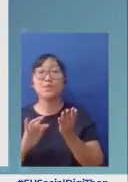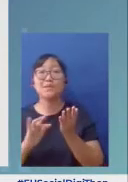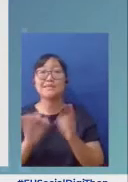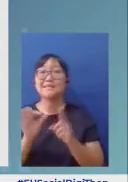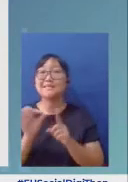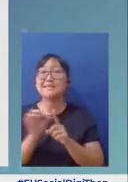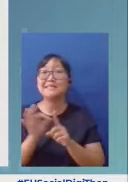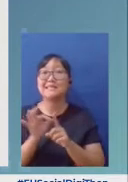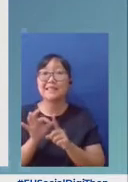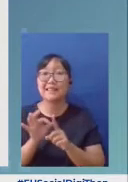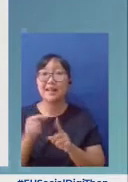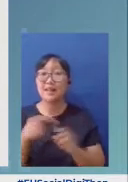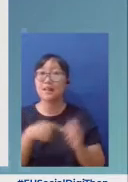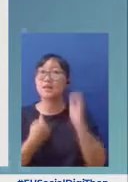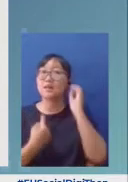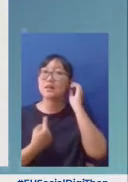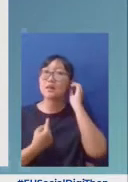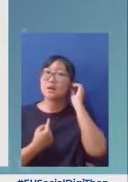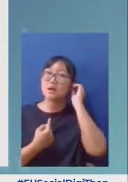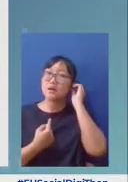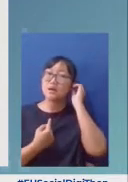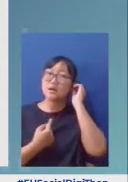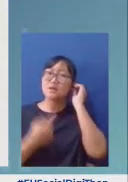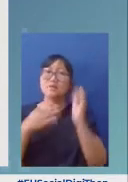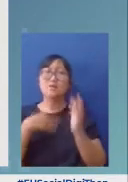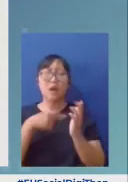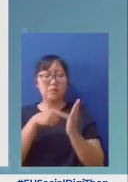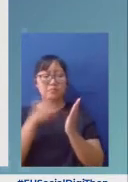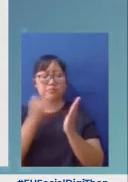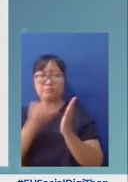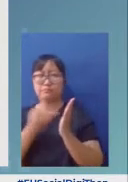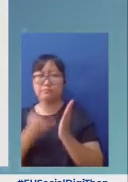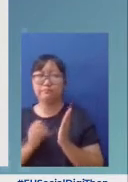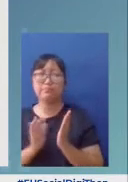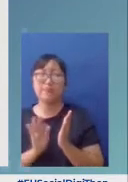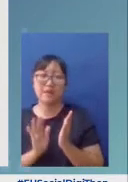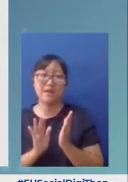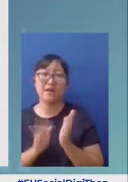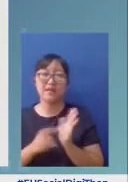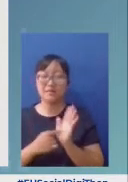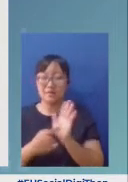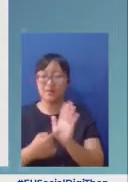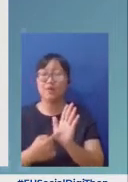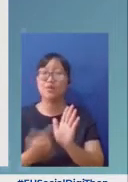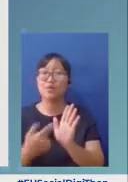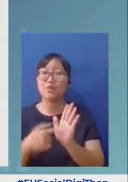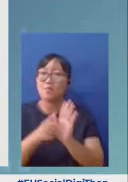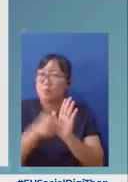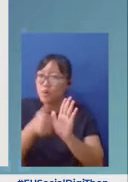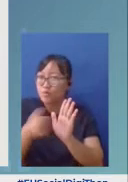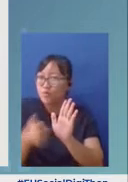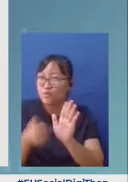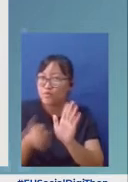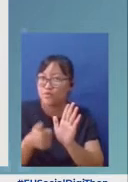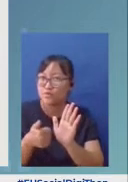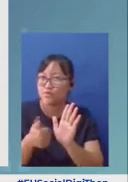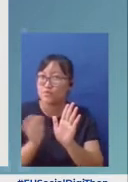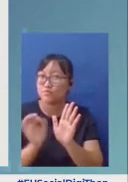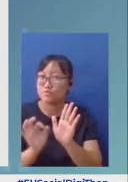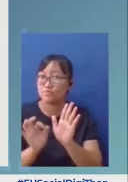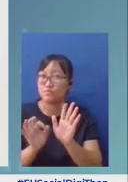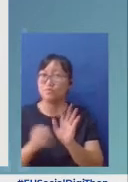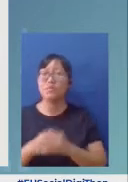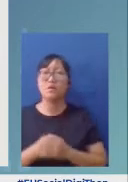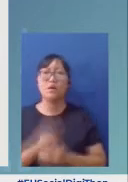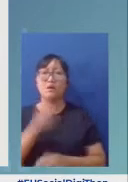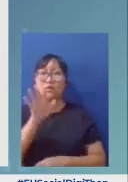So, please do take care of your digital footprint ya. Jaga jejak digital kita. Termasuk jangan membuli